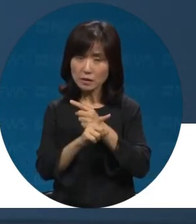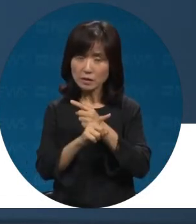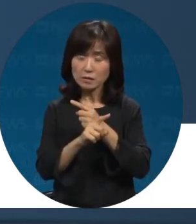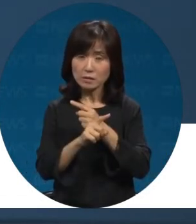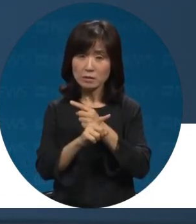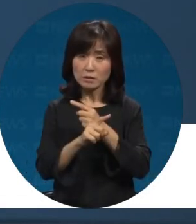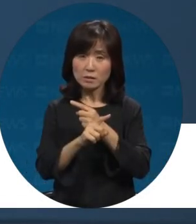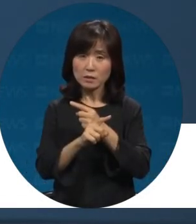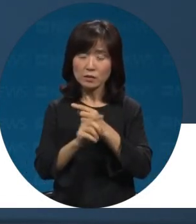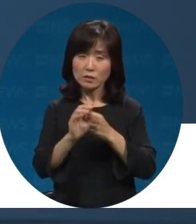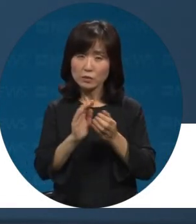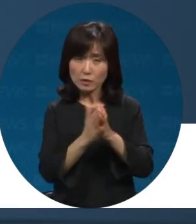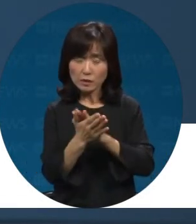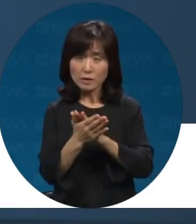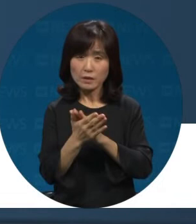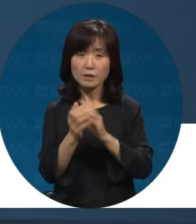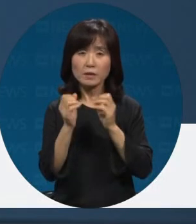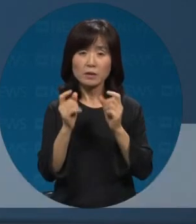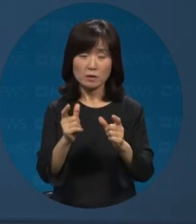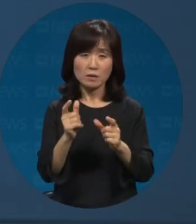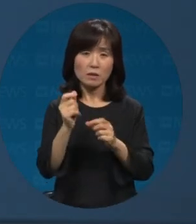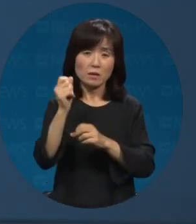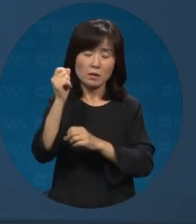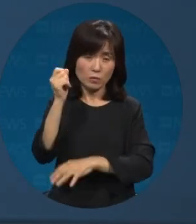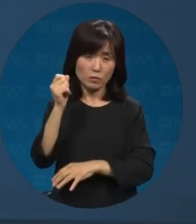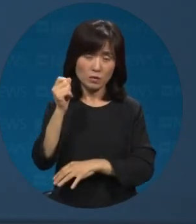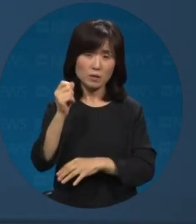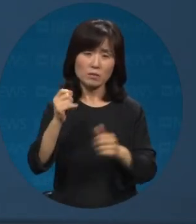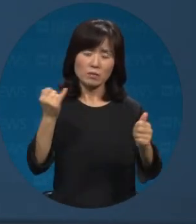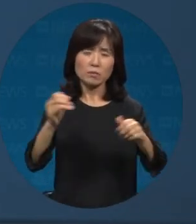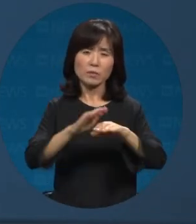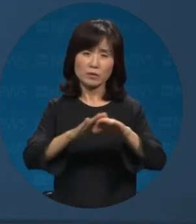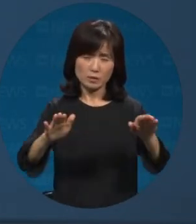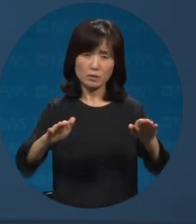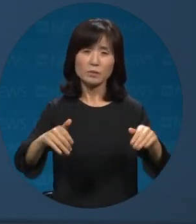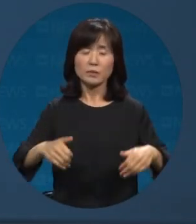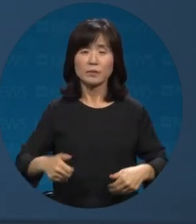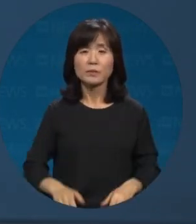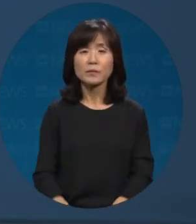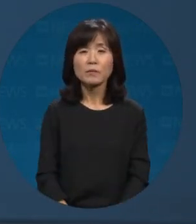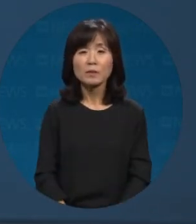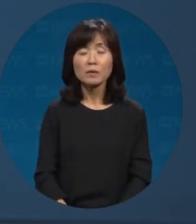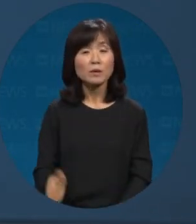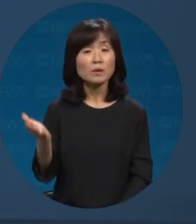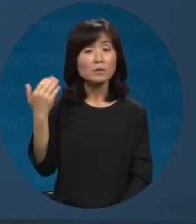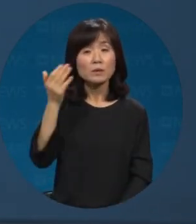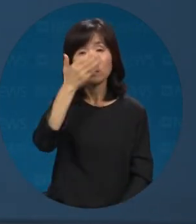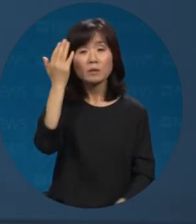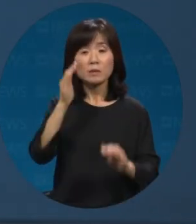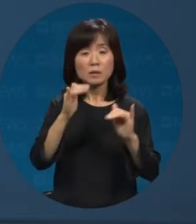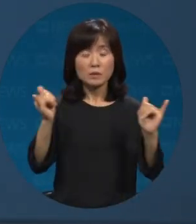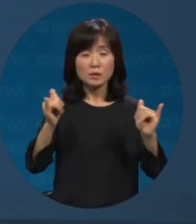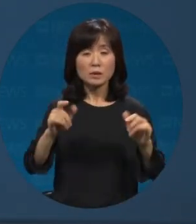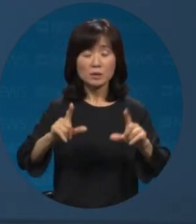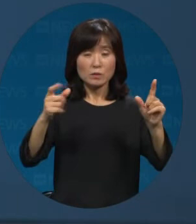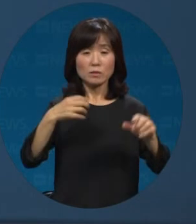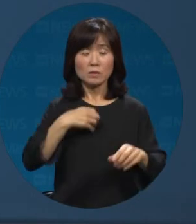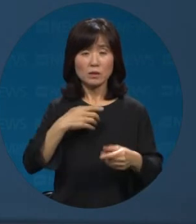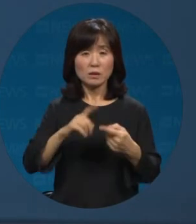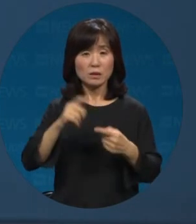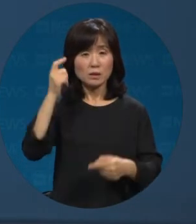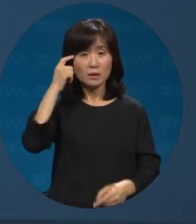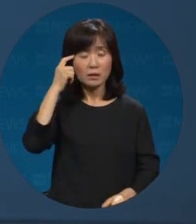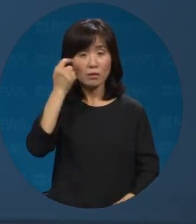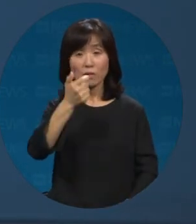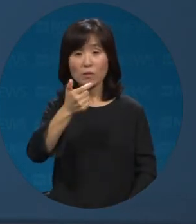것이라고 생각을 합니다 사실 요즘 그 젊은 세대들 청년층들이 기울기에 대한